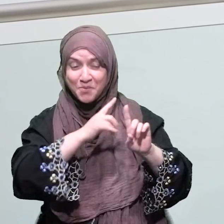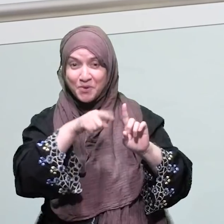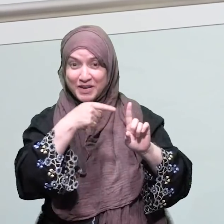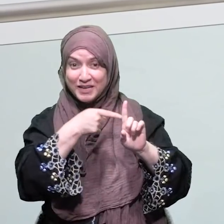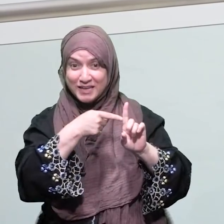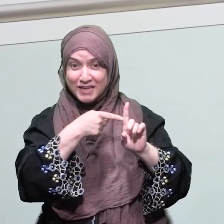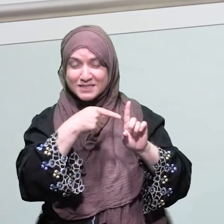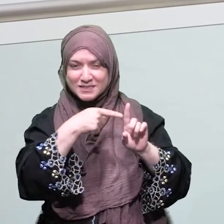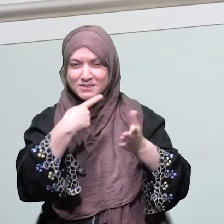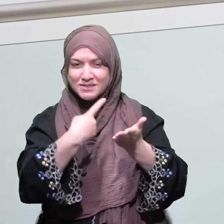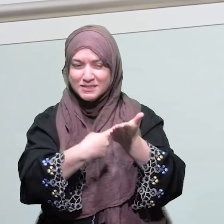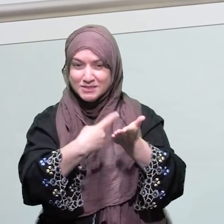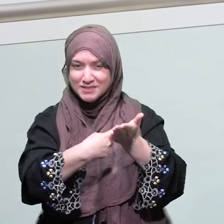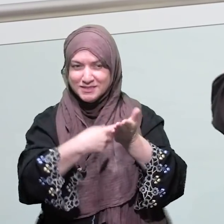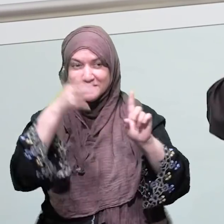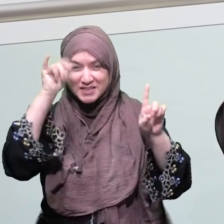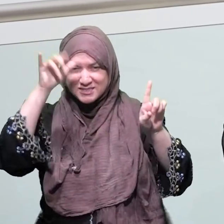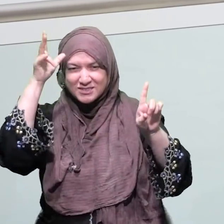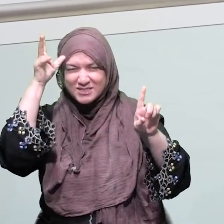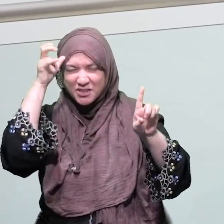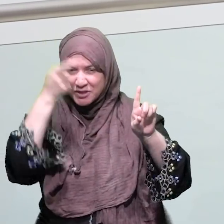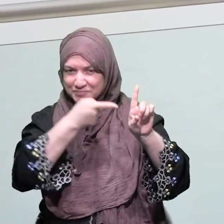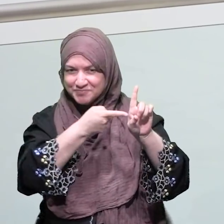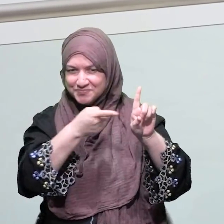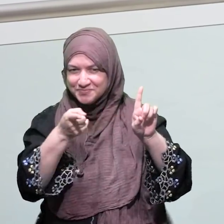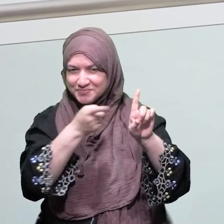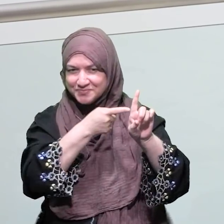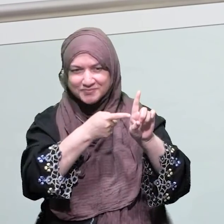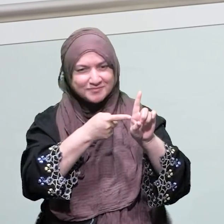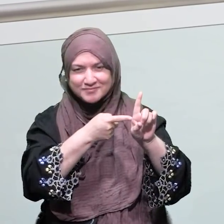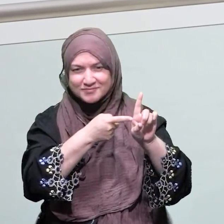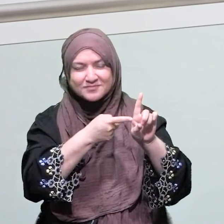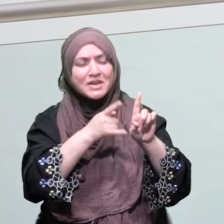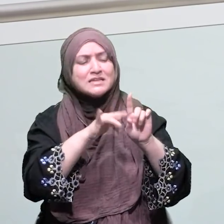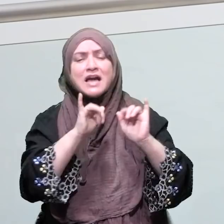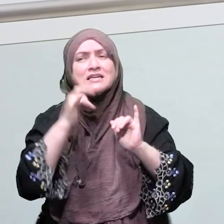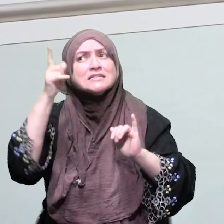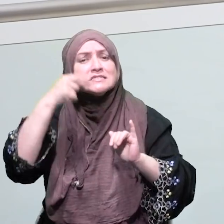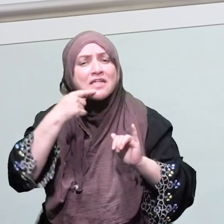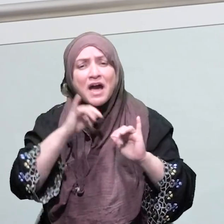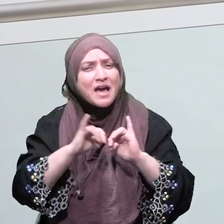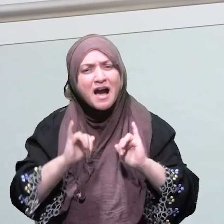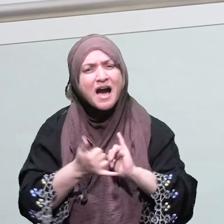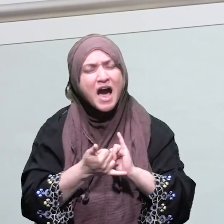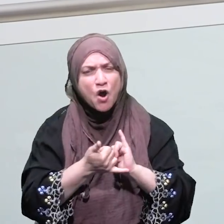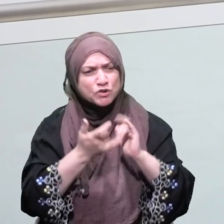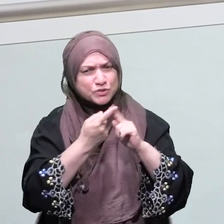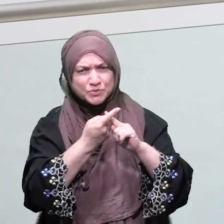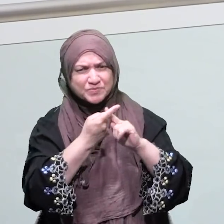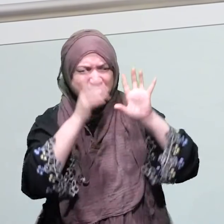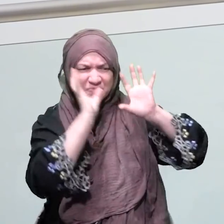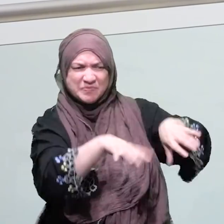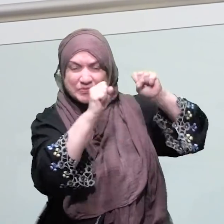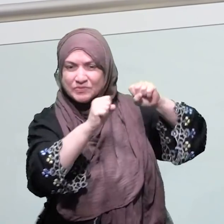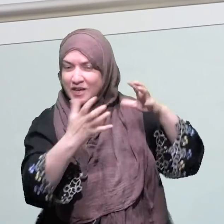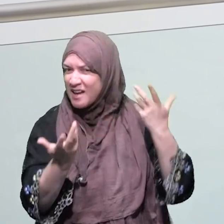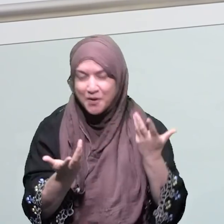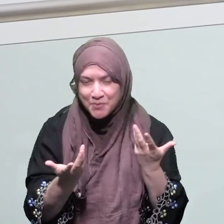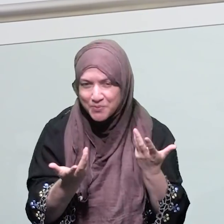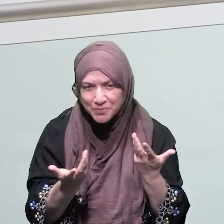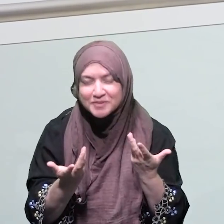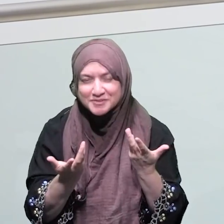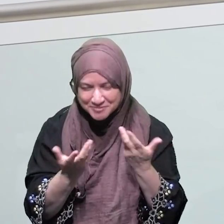Prophet ﷺ gives us a way to overcome them. So that we understand, Inna ibadi laysa laka alayhim min